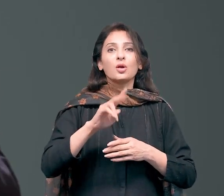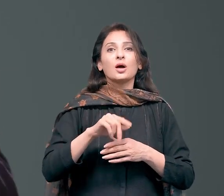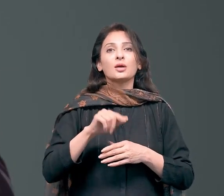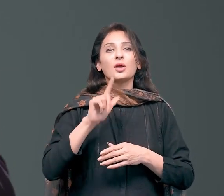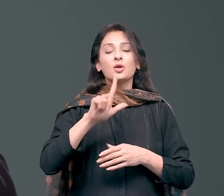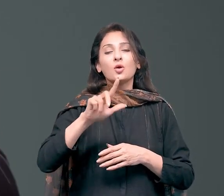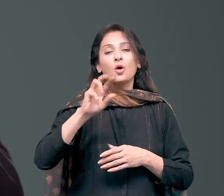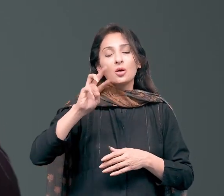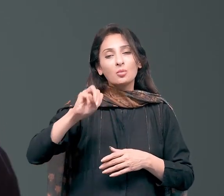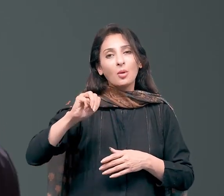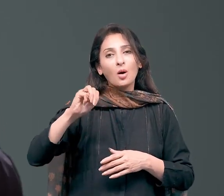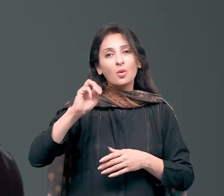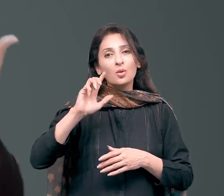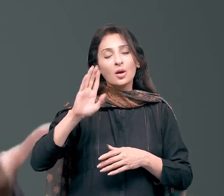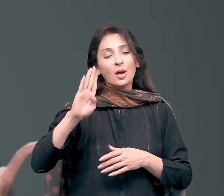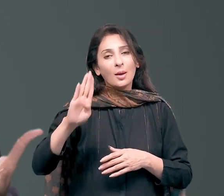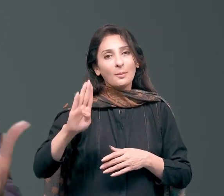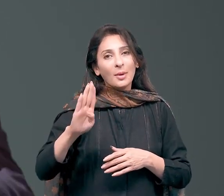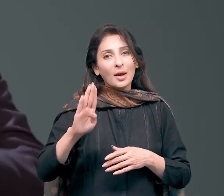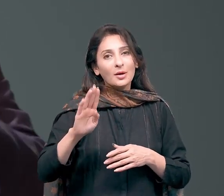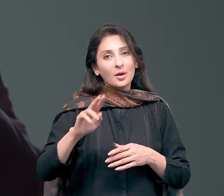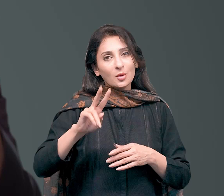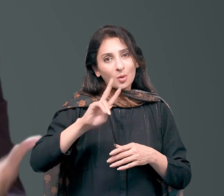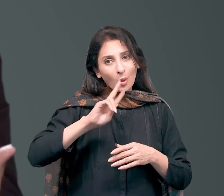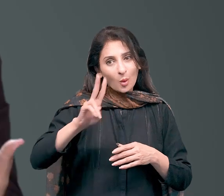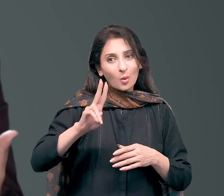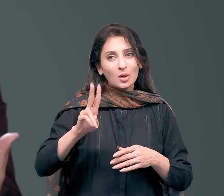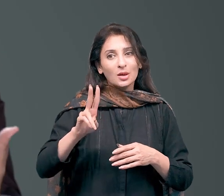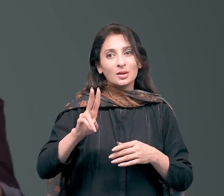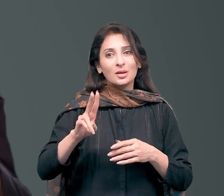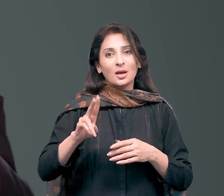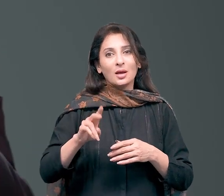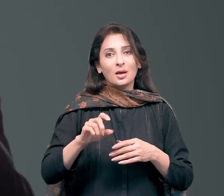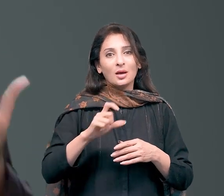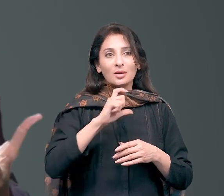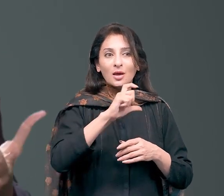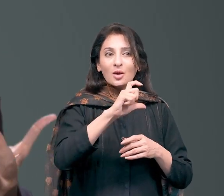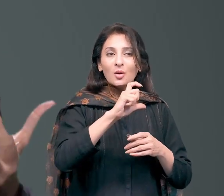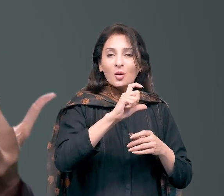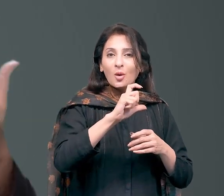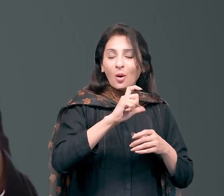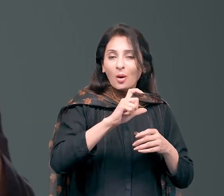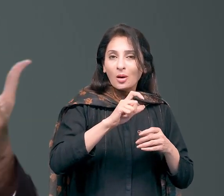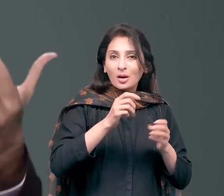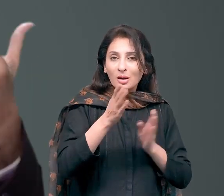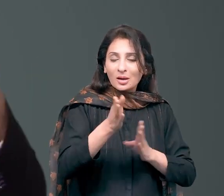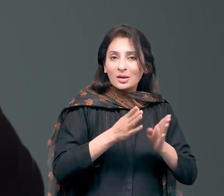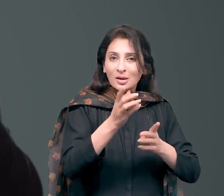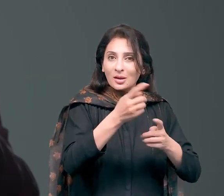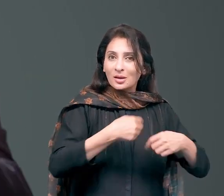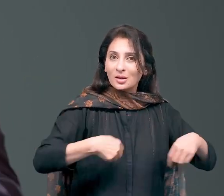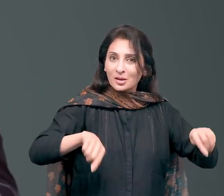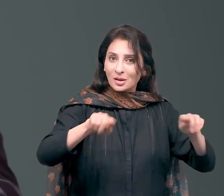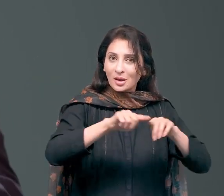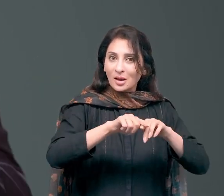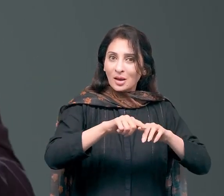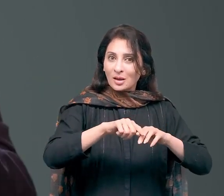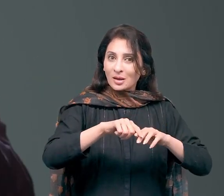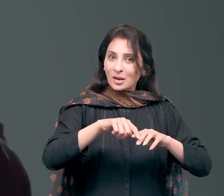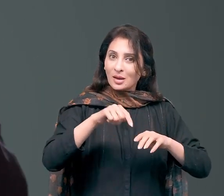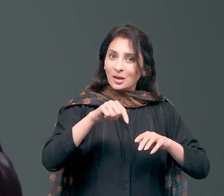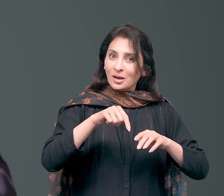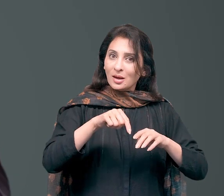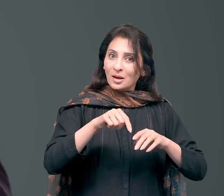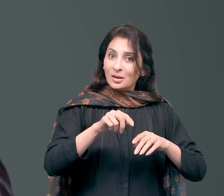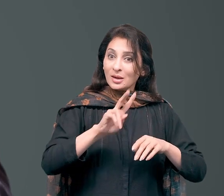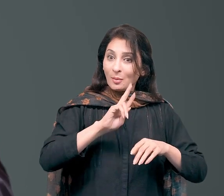کو واپس بلاؤ، اور لارڈ ماؤنٹ بیٹن کو کہا یہ جاتا ہے کہ کانگریس کے ایما پر ہندوستان بھیجا گیا۔